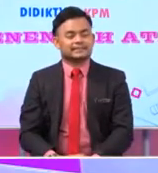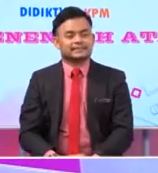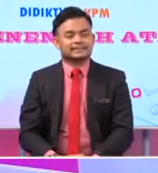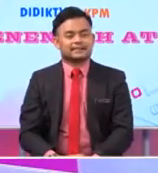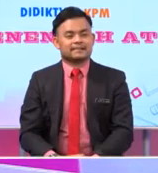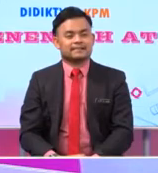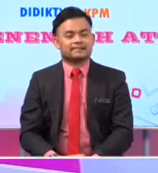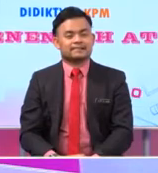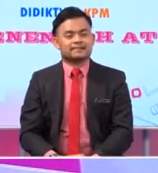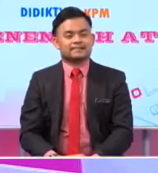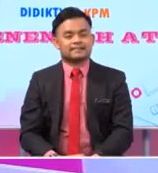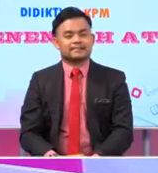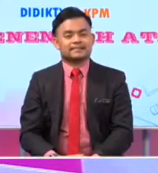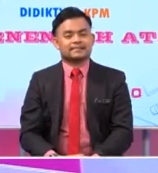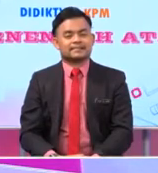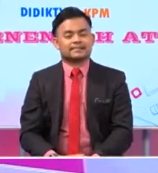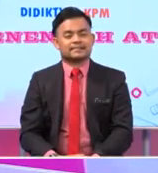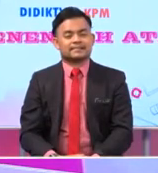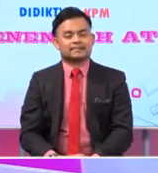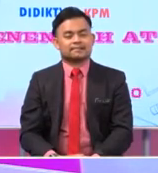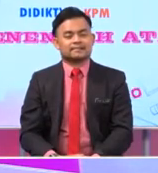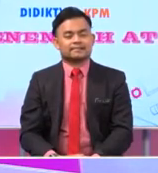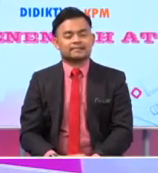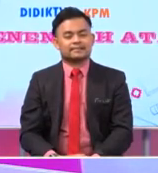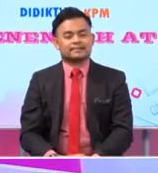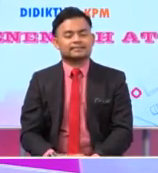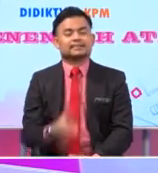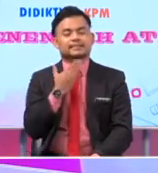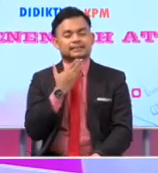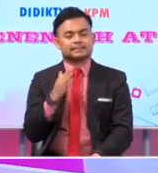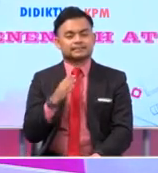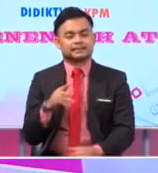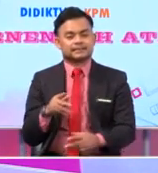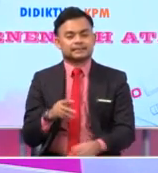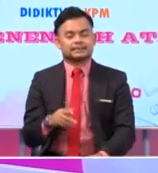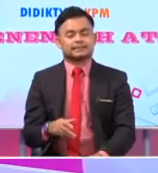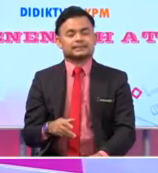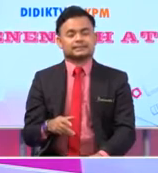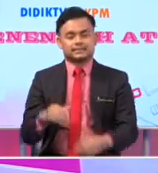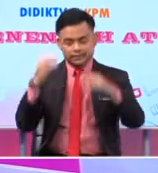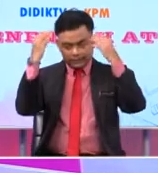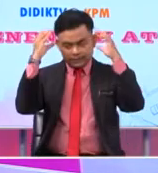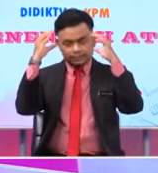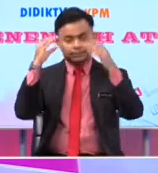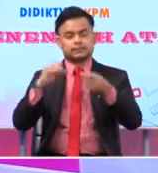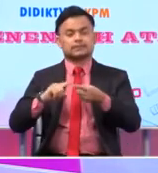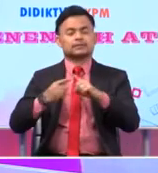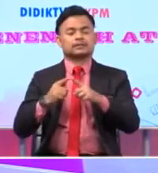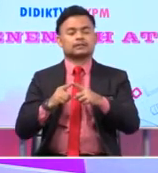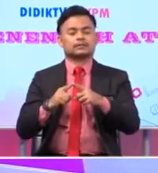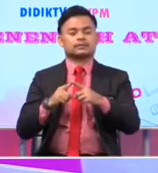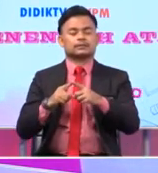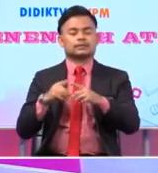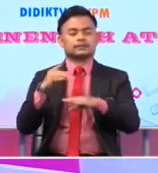dengan HD3 token Ajeng kasih cium Dan saya yakin engkau Andi rumah pun pastinya